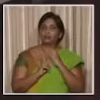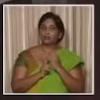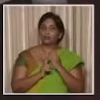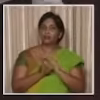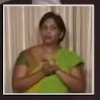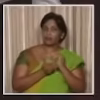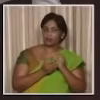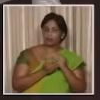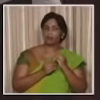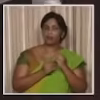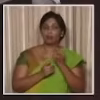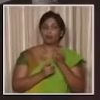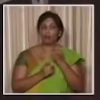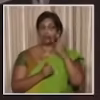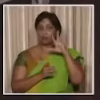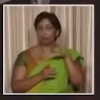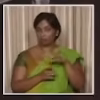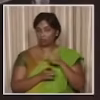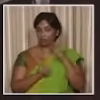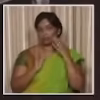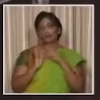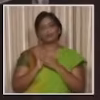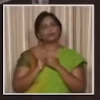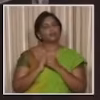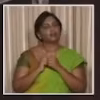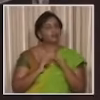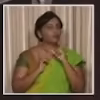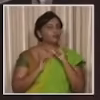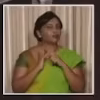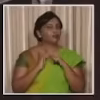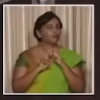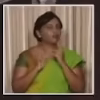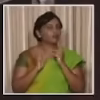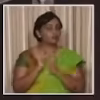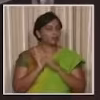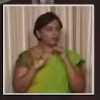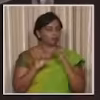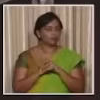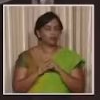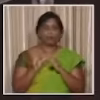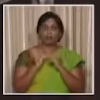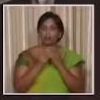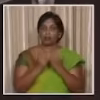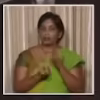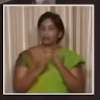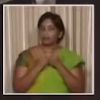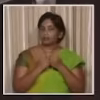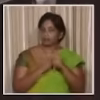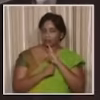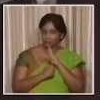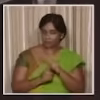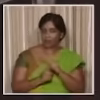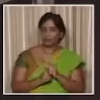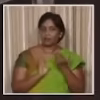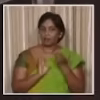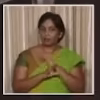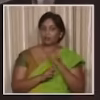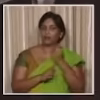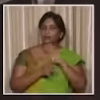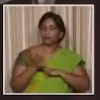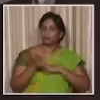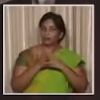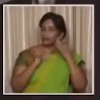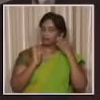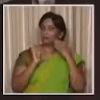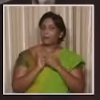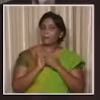aramudale mula mudal avabhavithawa pilimada cop committee wata aawa meka viganana vimasuma cop committee wata aawa pahugiya me ayawaye